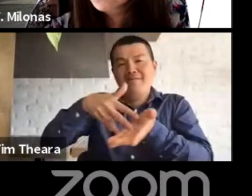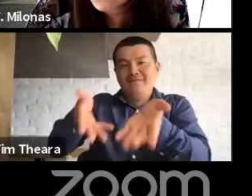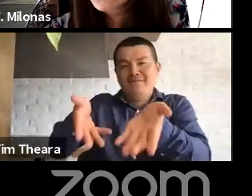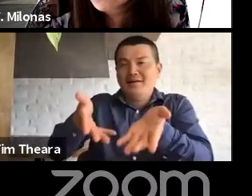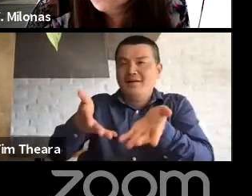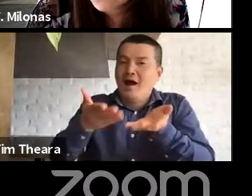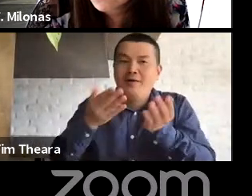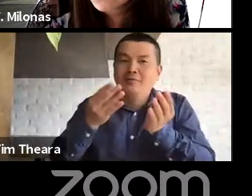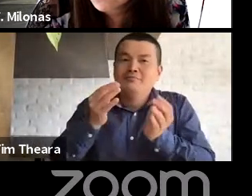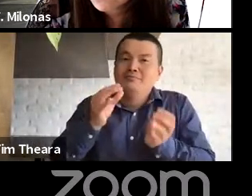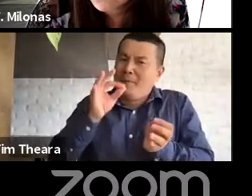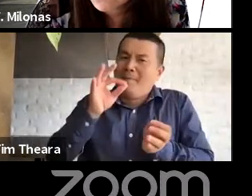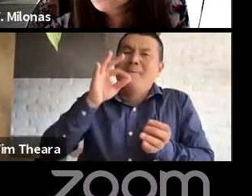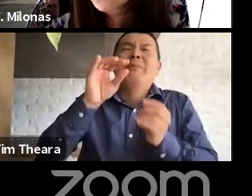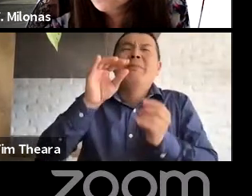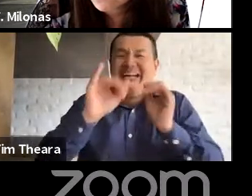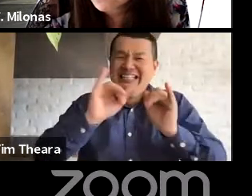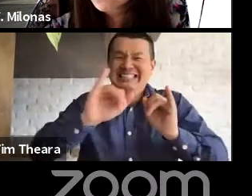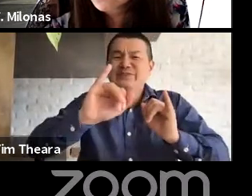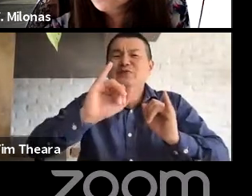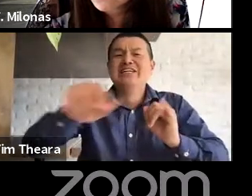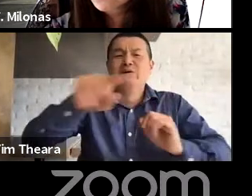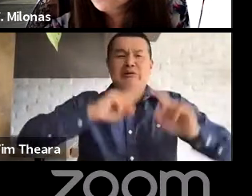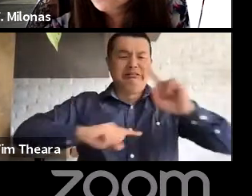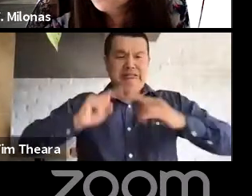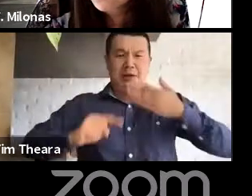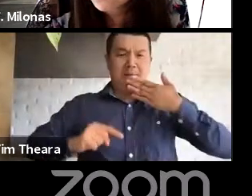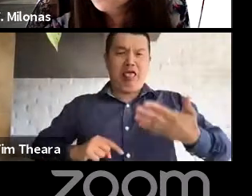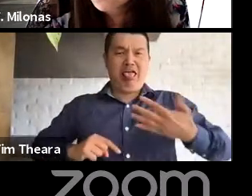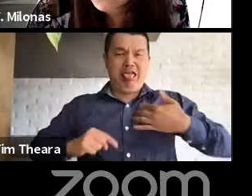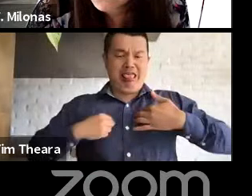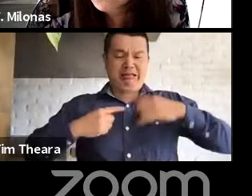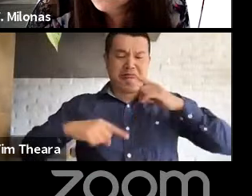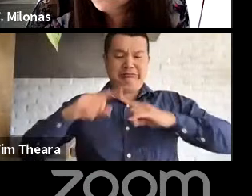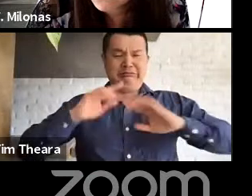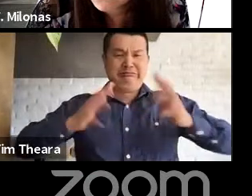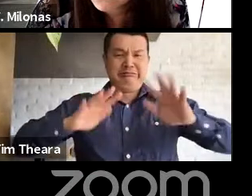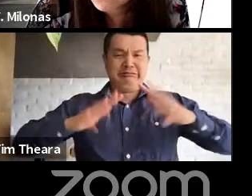Quand on apprend les signes, on apprend une nouvelle communauté, une nouvelle culture.